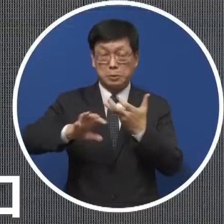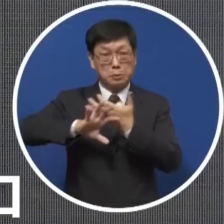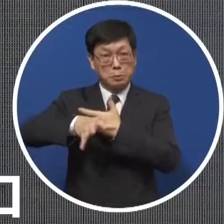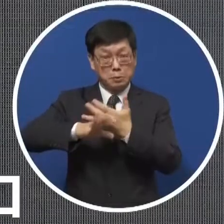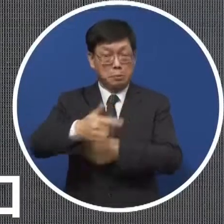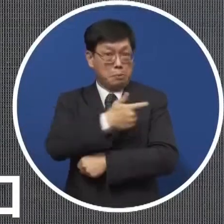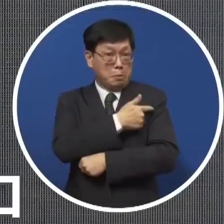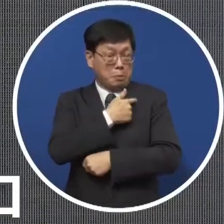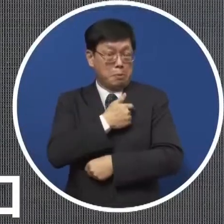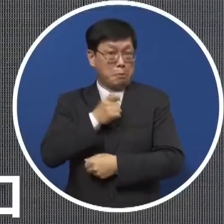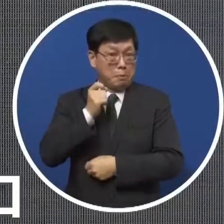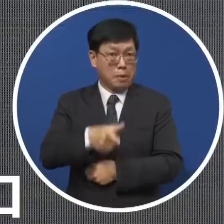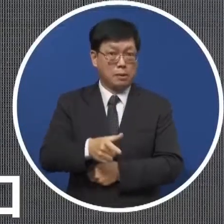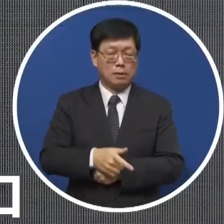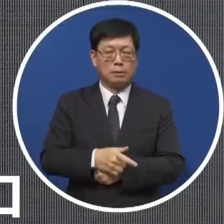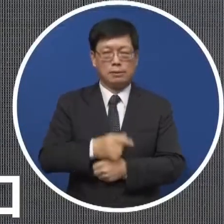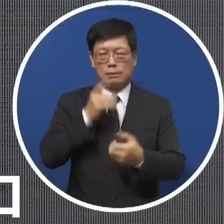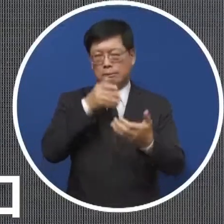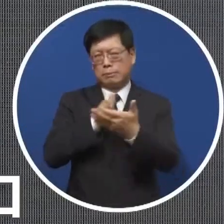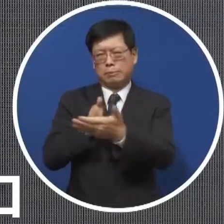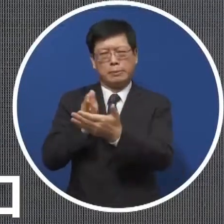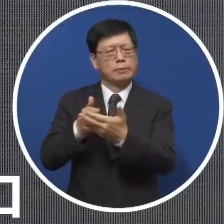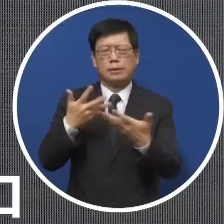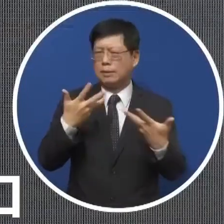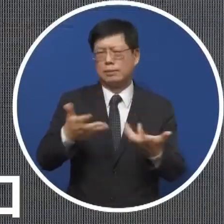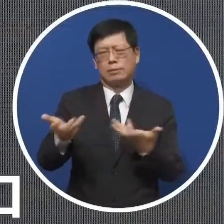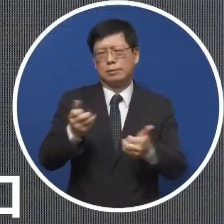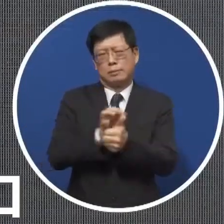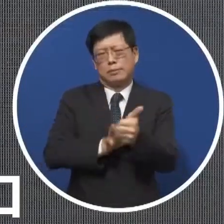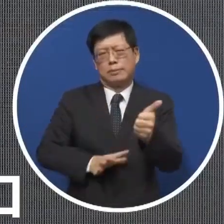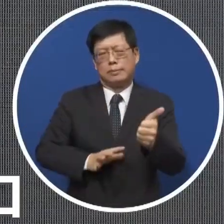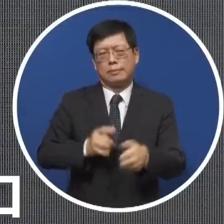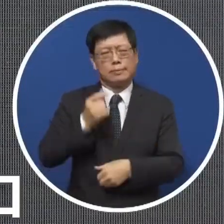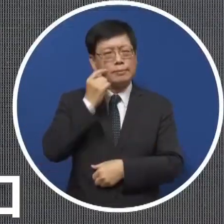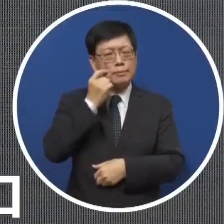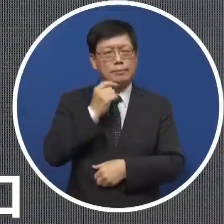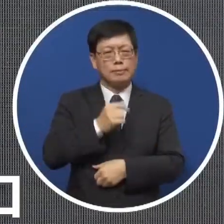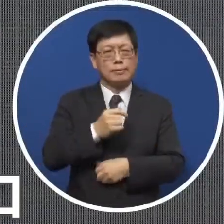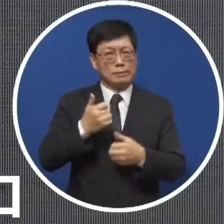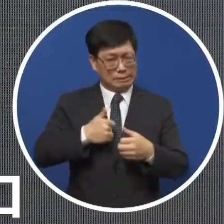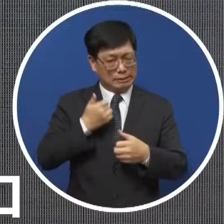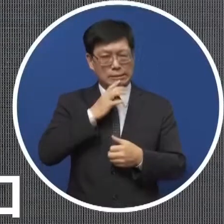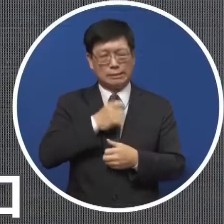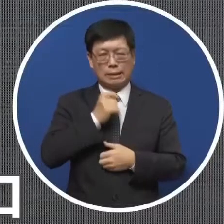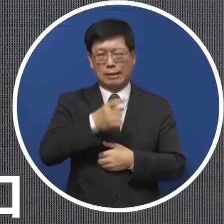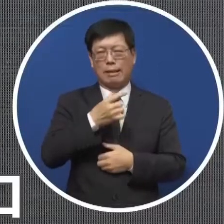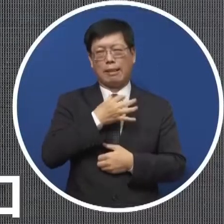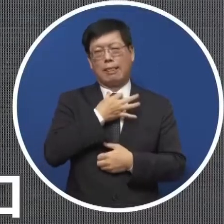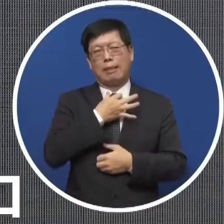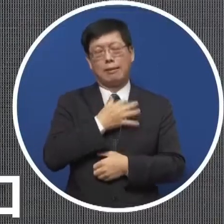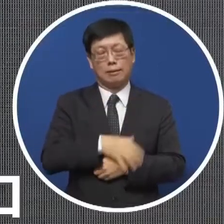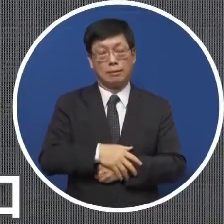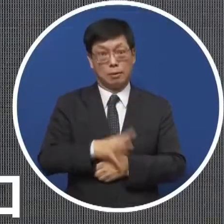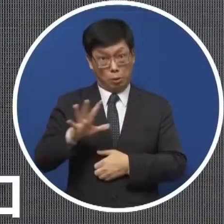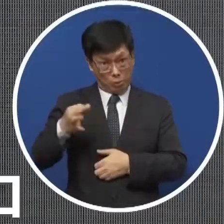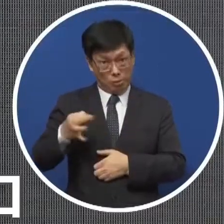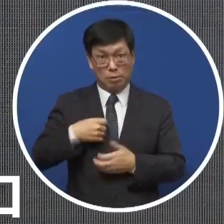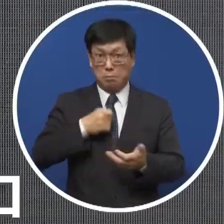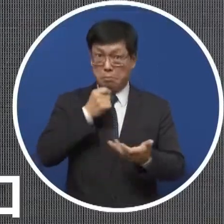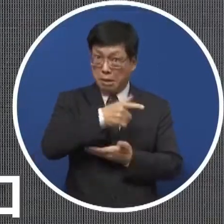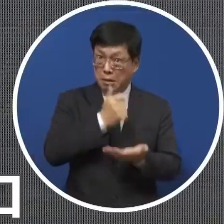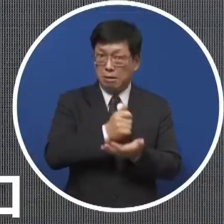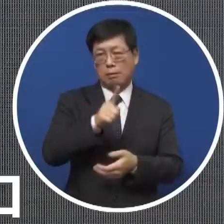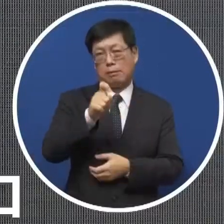购受限于多种的原因而难以施展，有钱还不一定买得